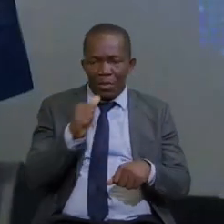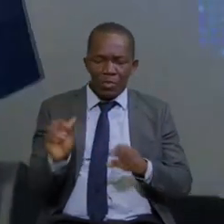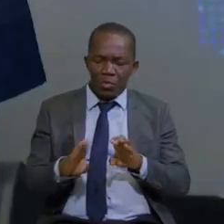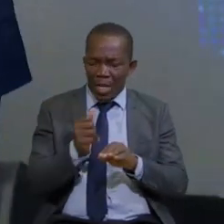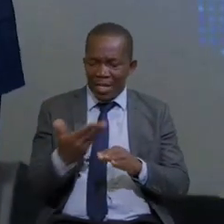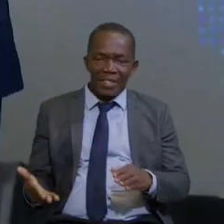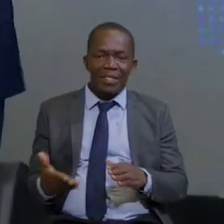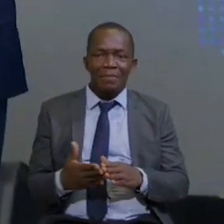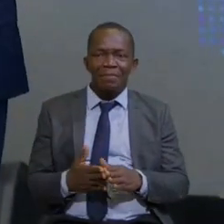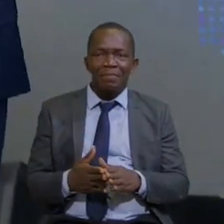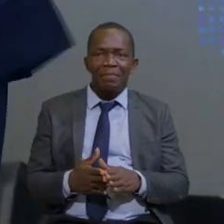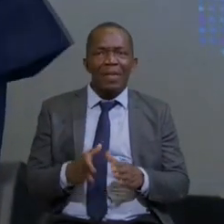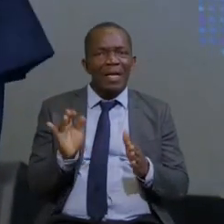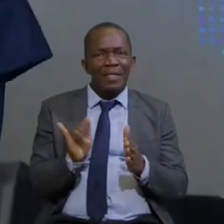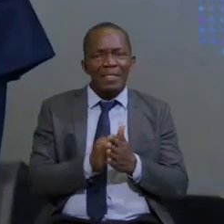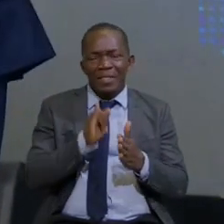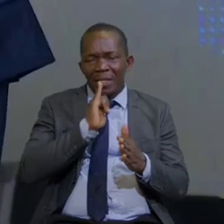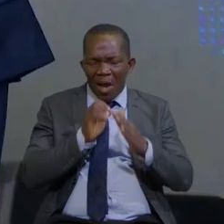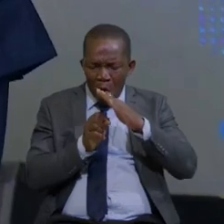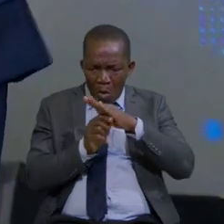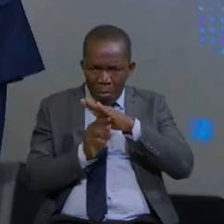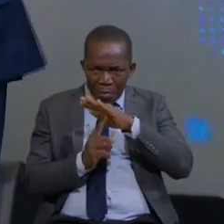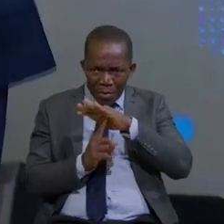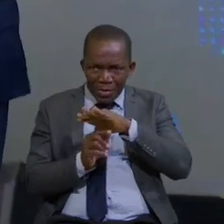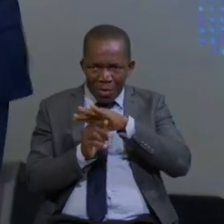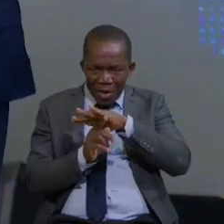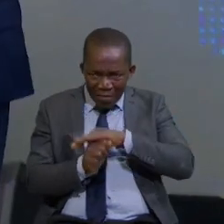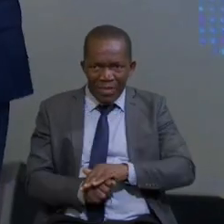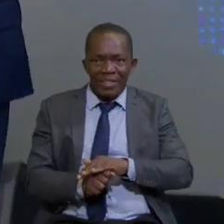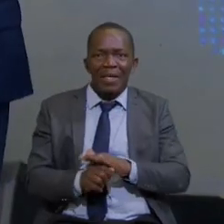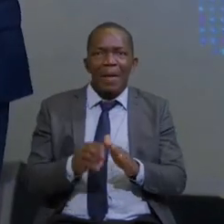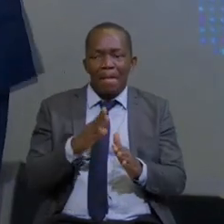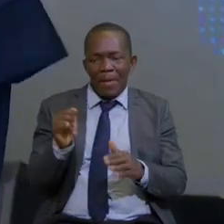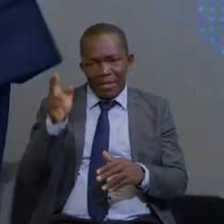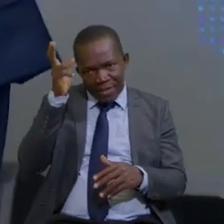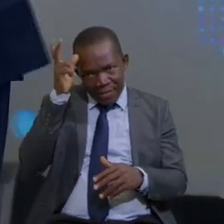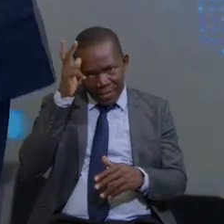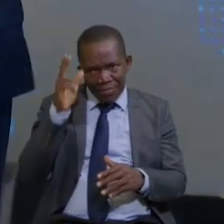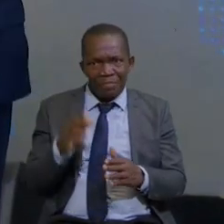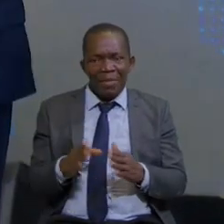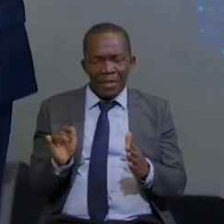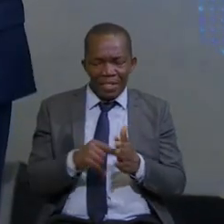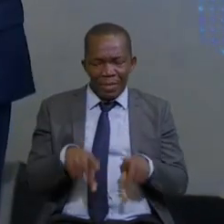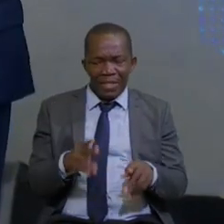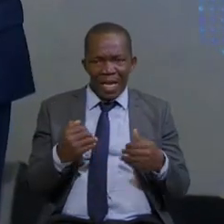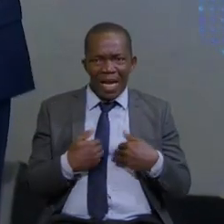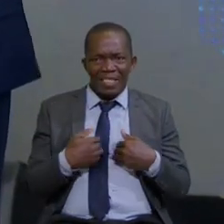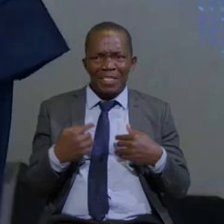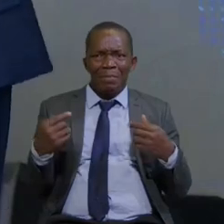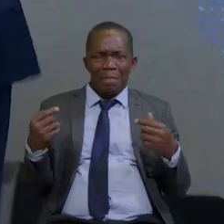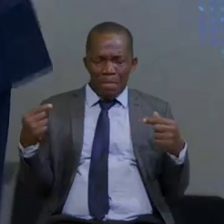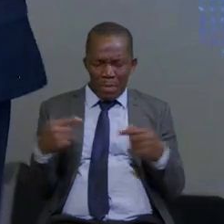est tourmenté, il est venu avec douleur, paralysie est venu avec douleur, paralysie avec